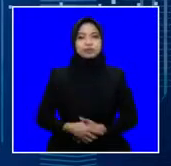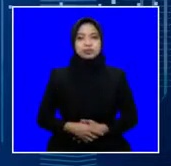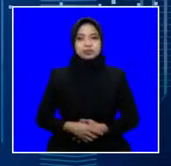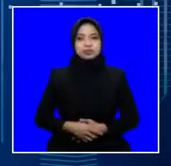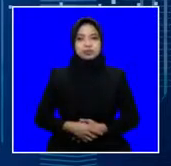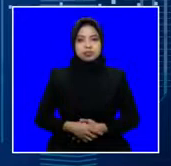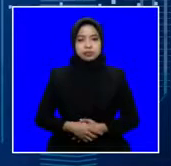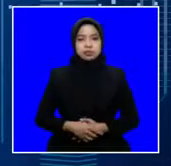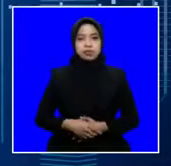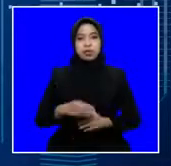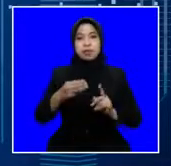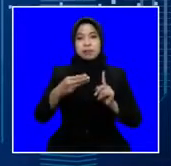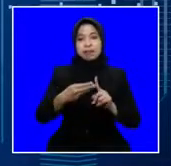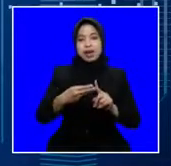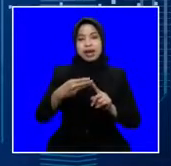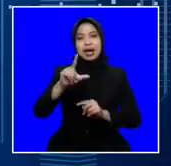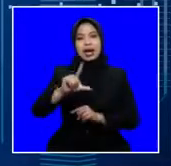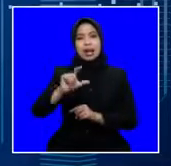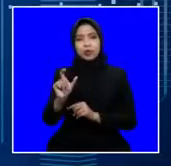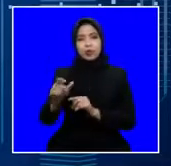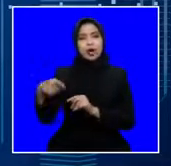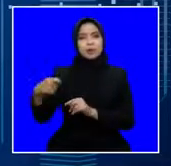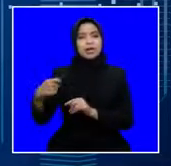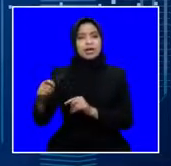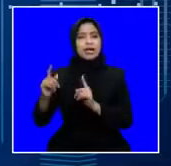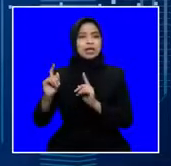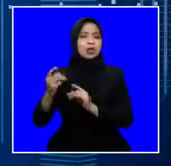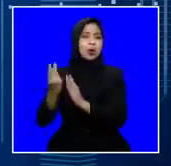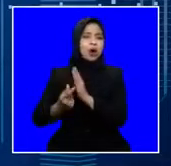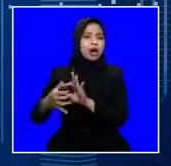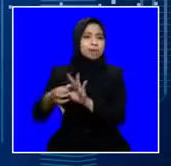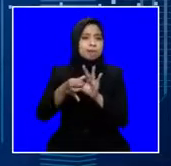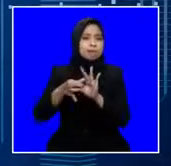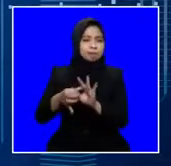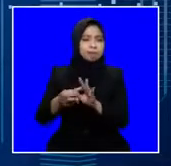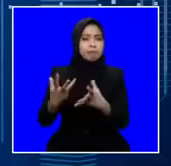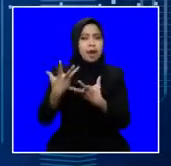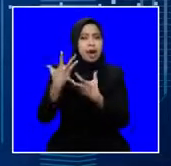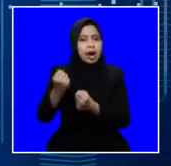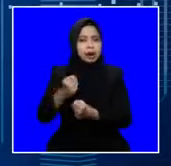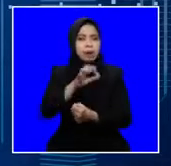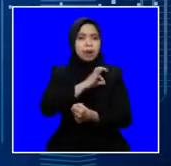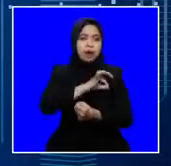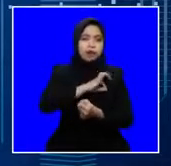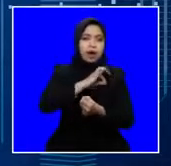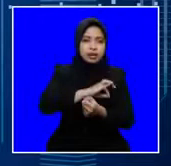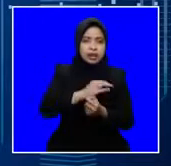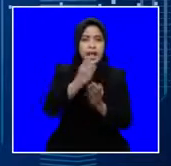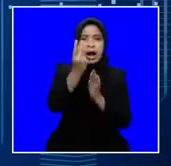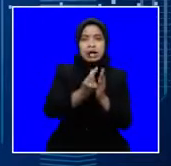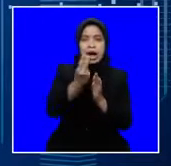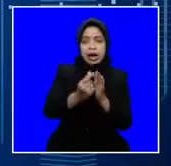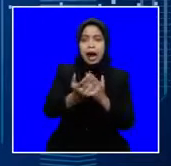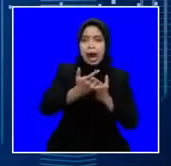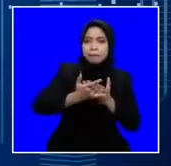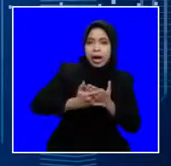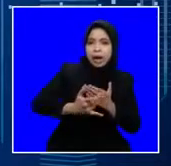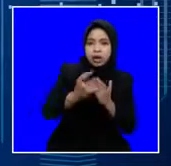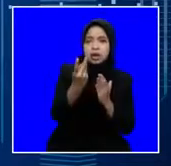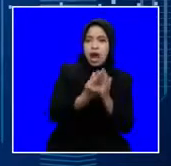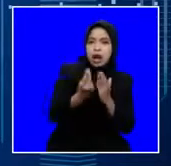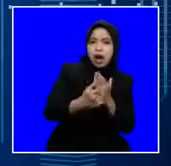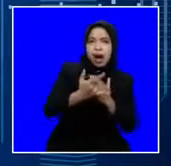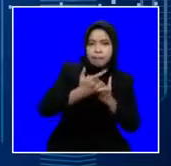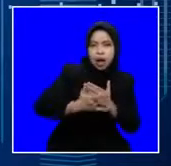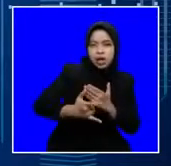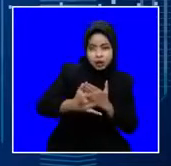Keuangan melalui BLU terus berharap bahwa pemanfaatan hasil investasi dari dana abadi ini benar-benar